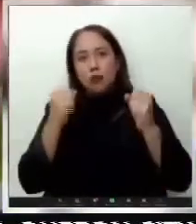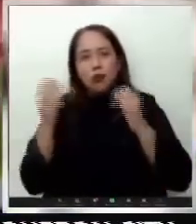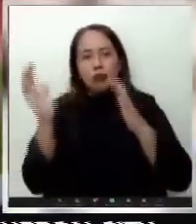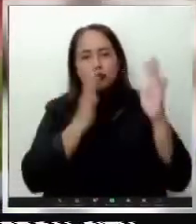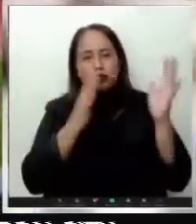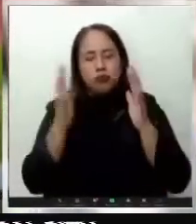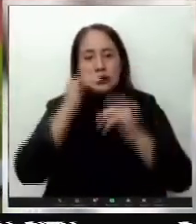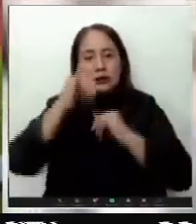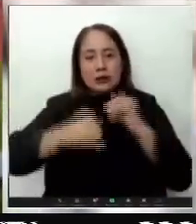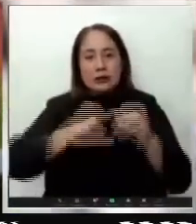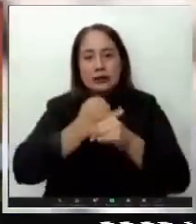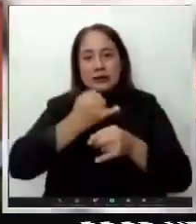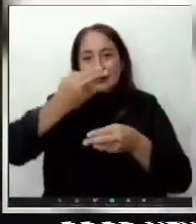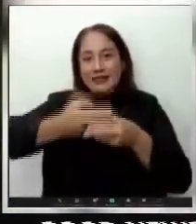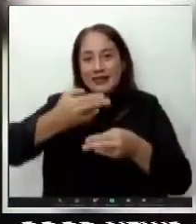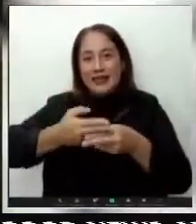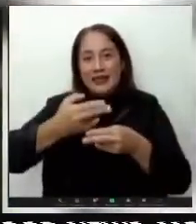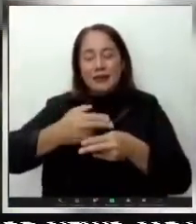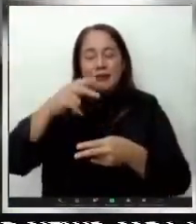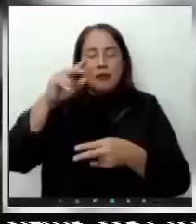Mawar.